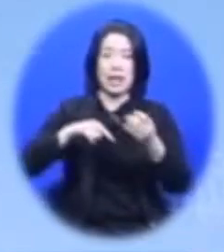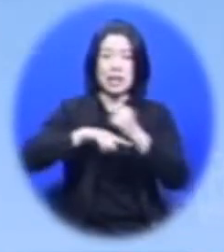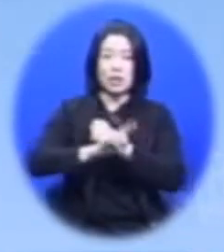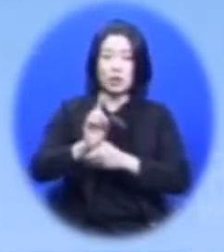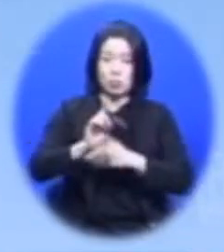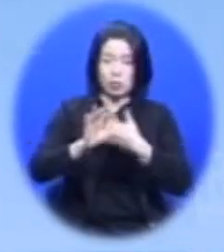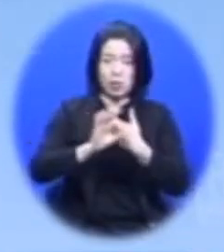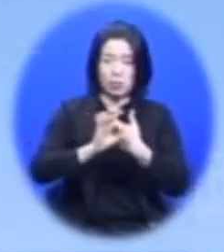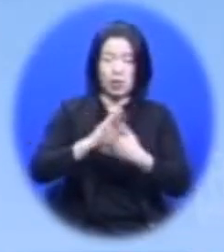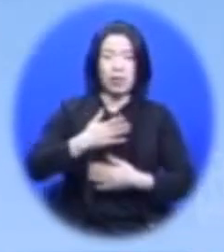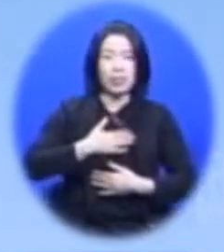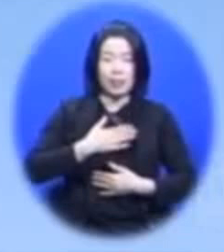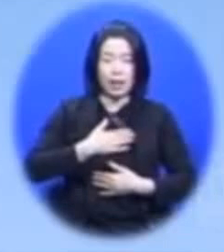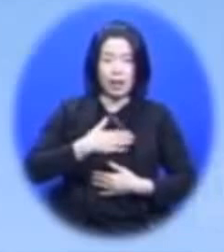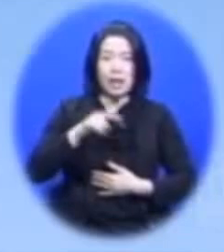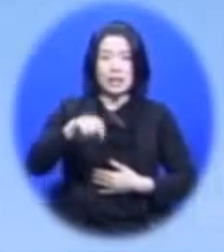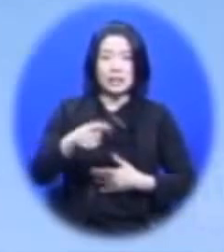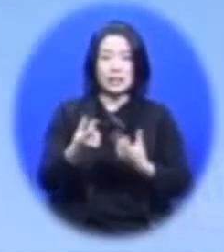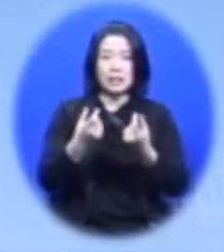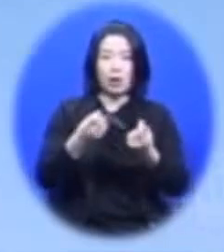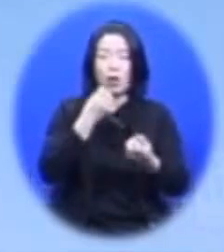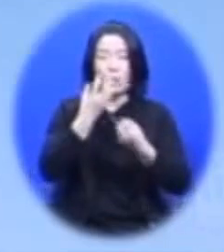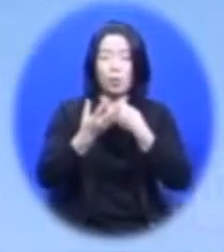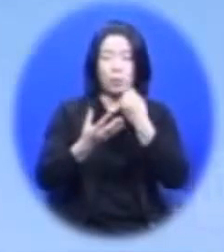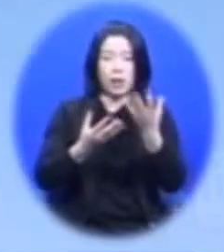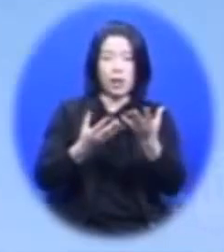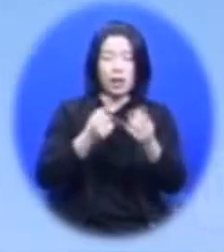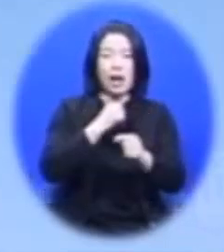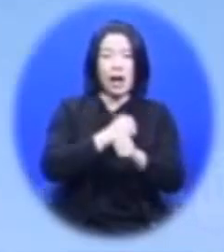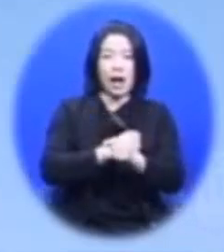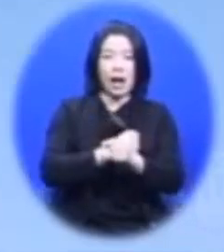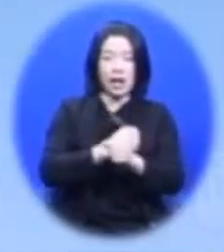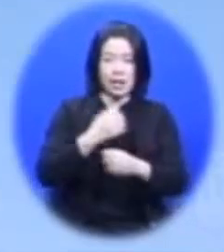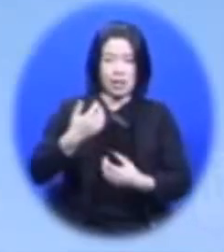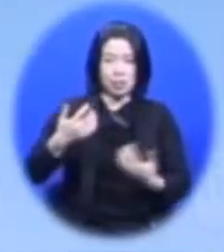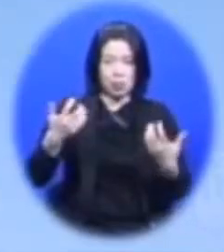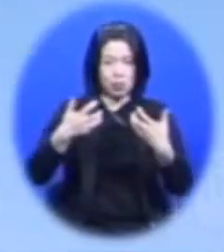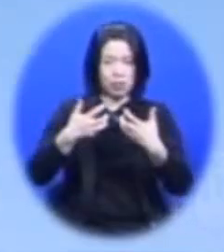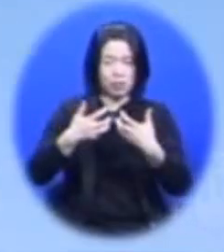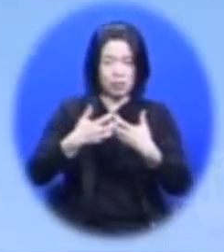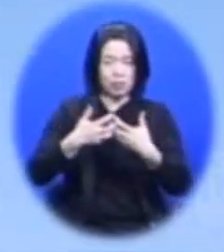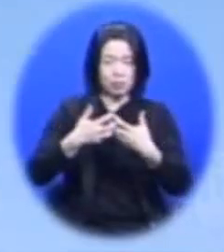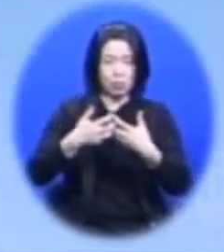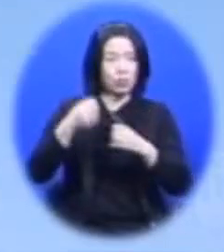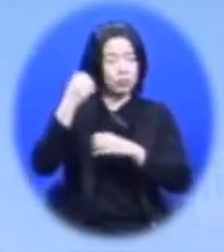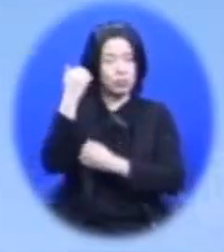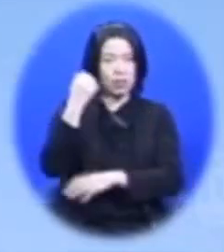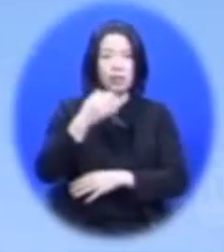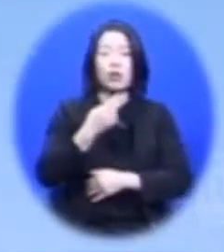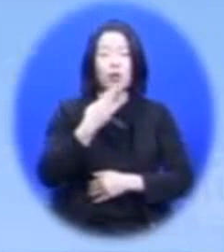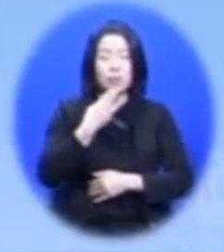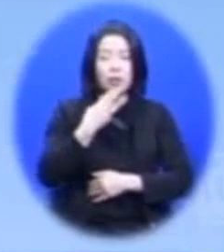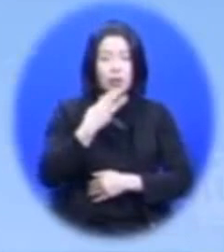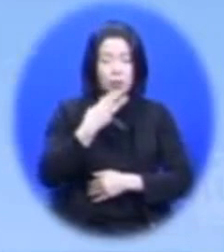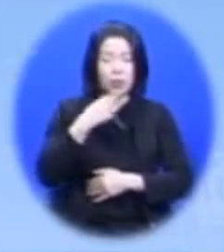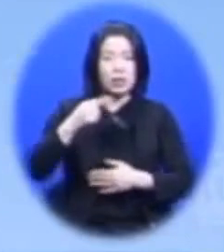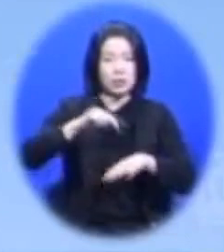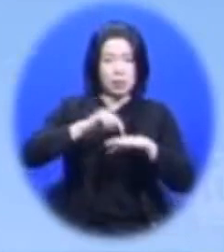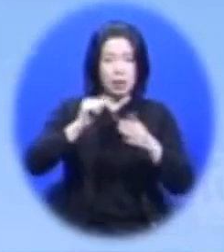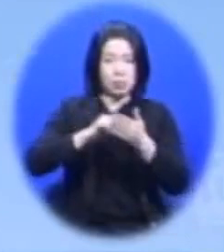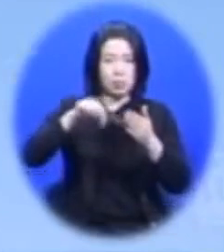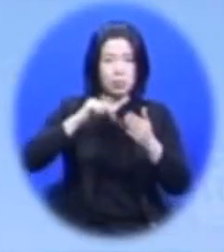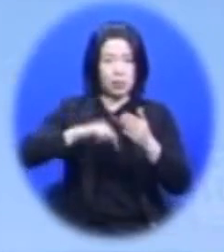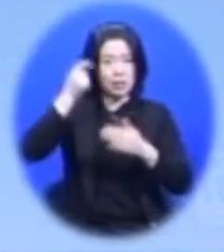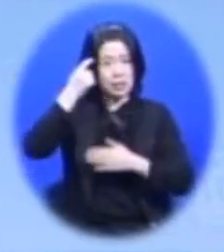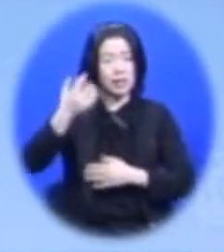내가 그런 고백을 할 자격이 없다고 생각하는 마음이 우리 속에 있기 때문입니다. 나는 예수 믿는